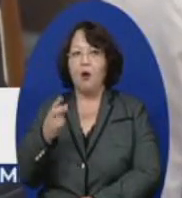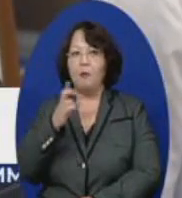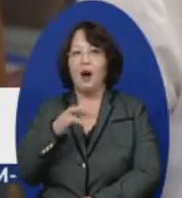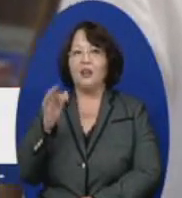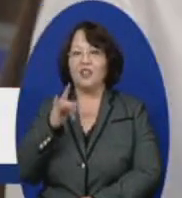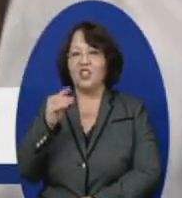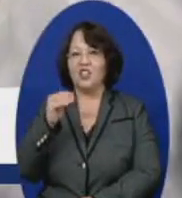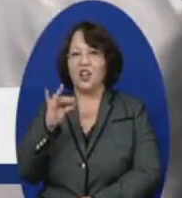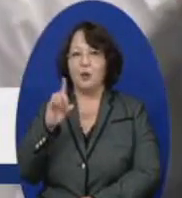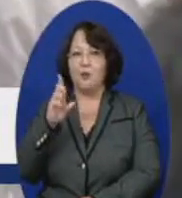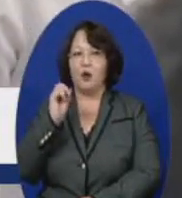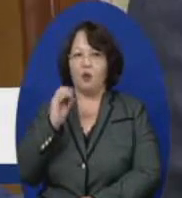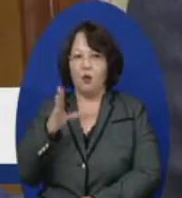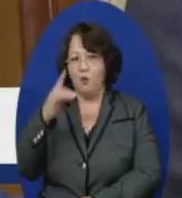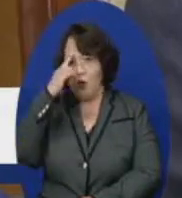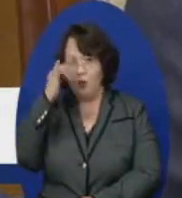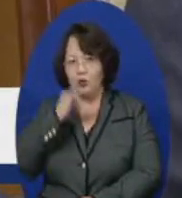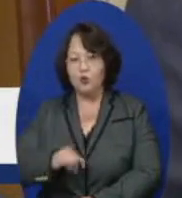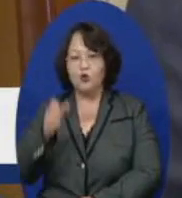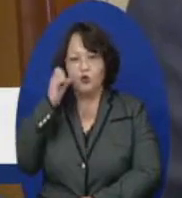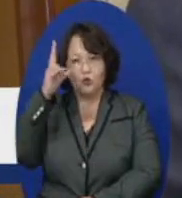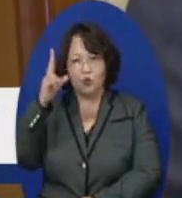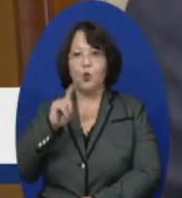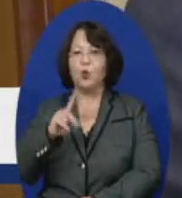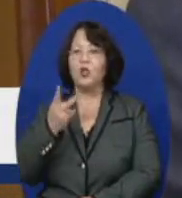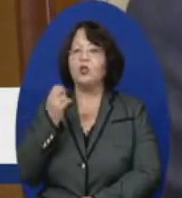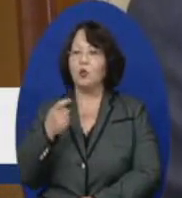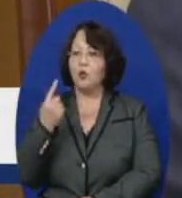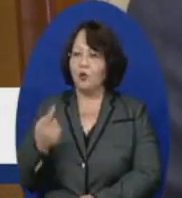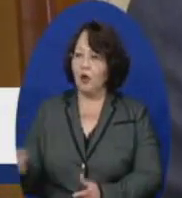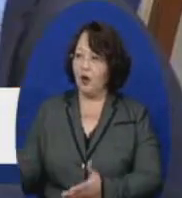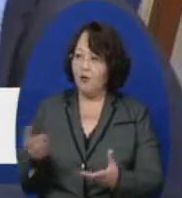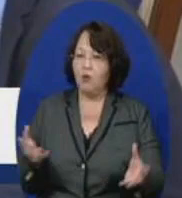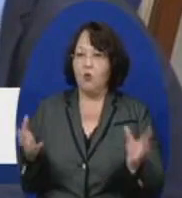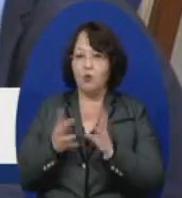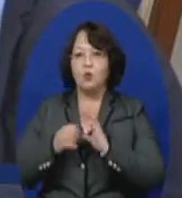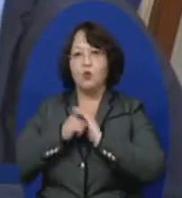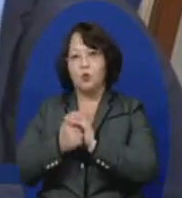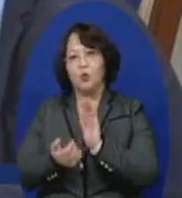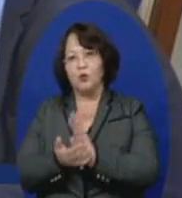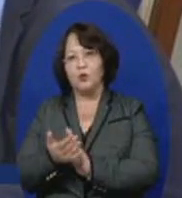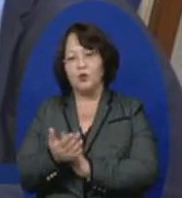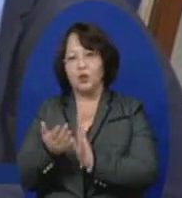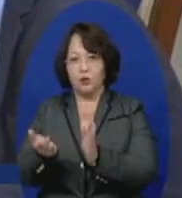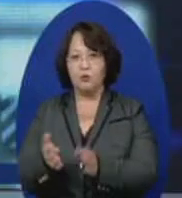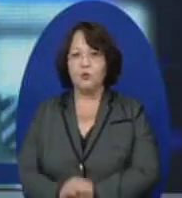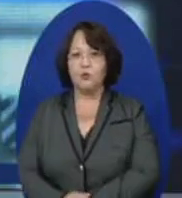Жанибековыг Монгол улсын ерөнхийлөгч хүрэлцэх хүлээж авч уулзаж хүндэтгэл үзүүлсэн байна.